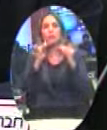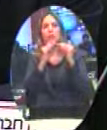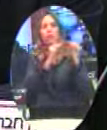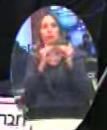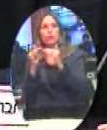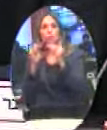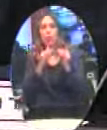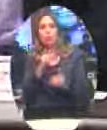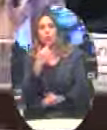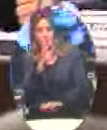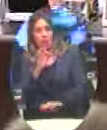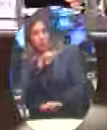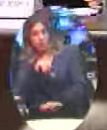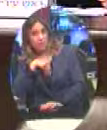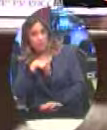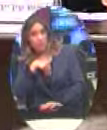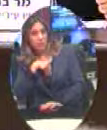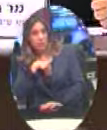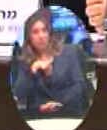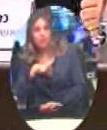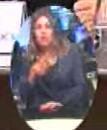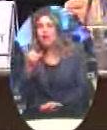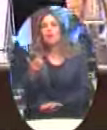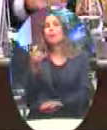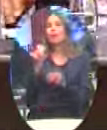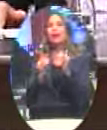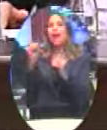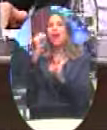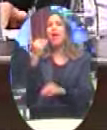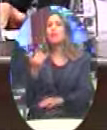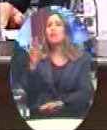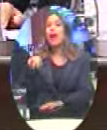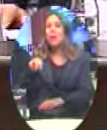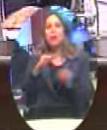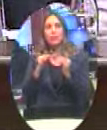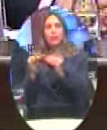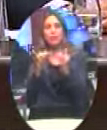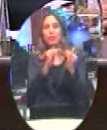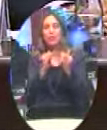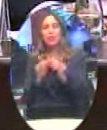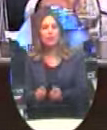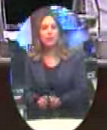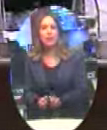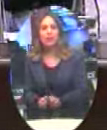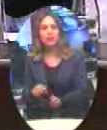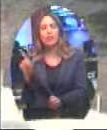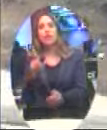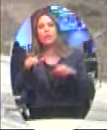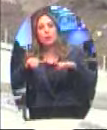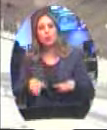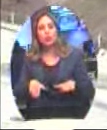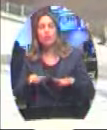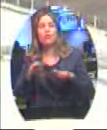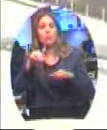איבן? מאז עברה שנה, המחיר עלה, עכשיו זה 2,000 יחידות. ליברמן אומנם ישב בממשלה עד לא מזמן,